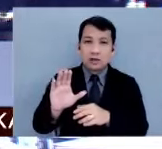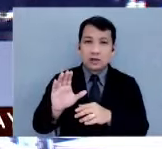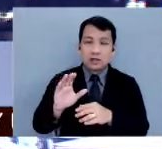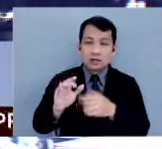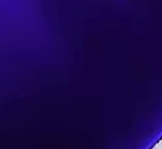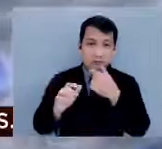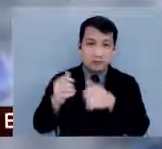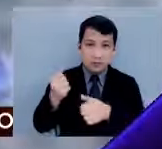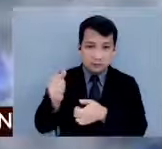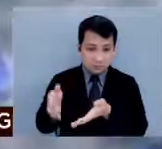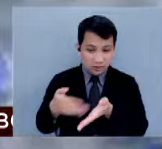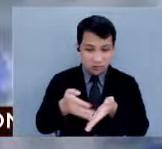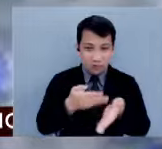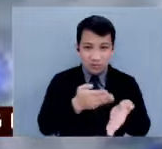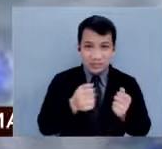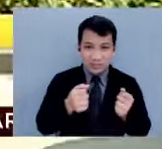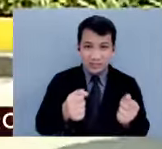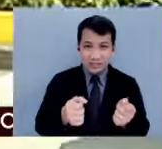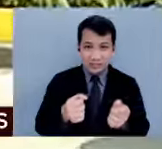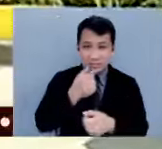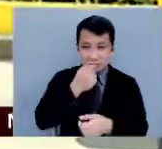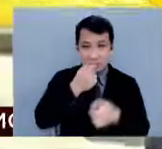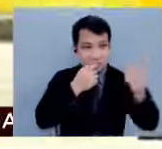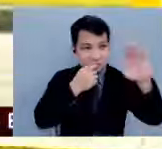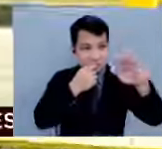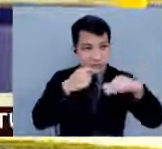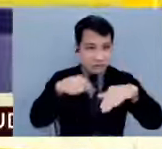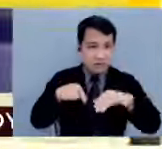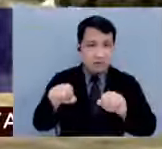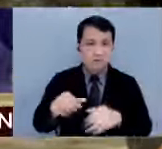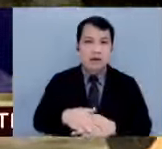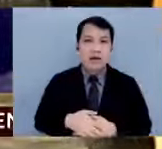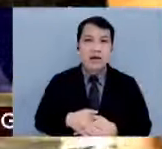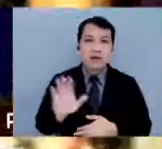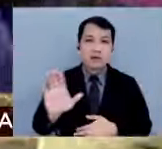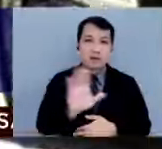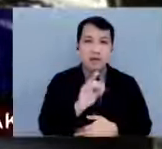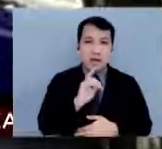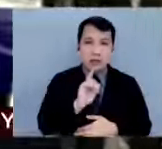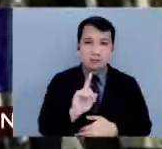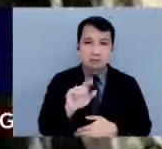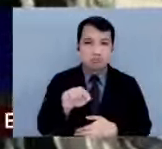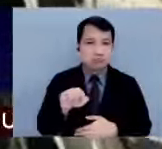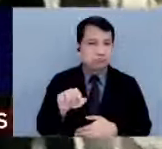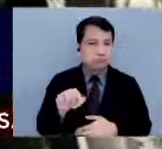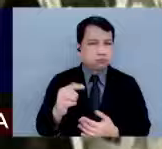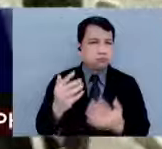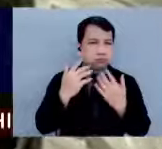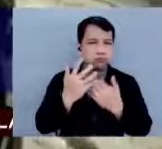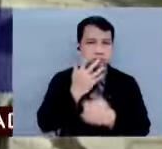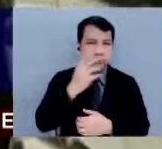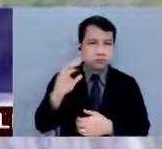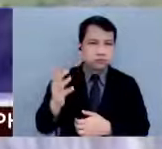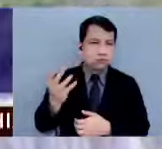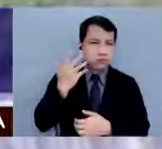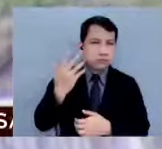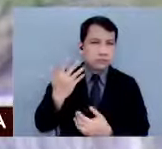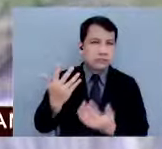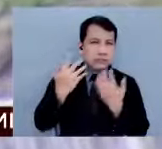Fulgencio. Hindi pa idinideklara ang tag-init pero ang tindi na ng alinsangan. Patikim pa lang daw yan ayon sa